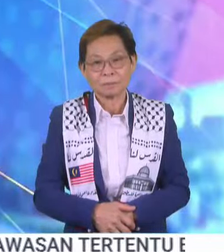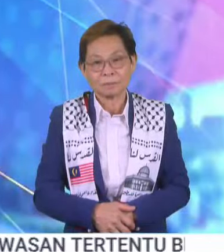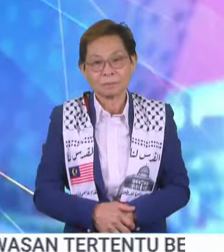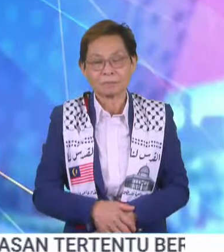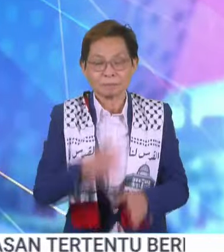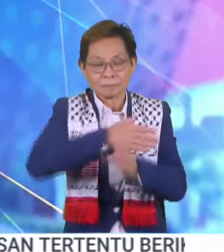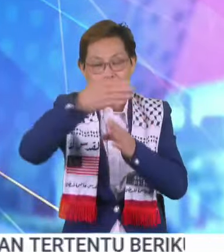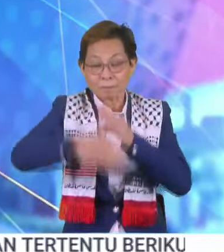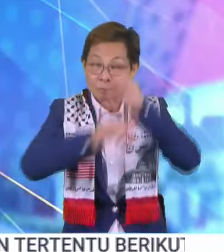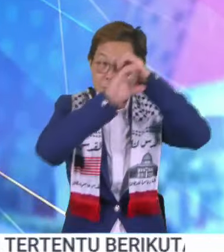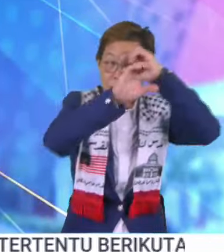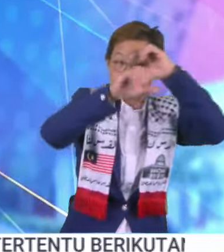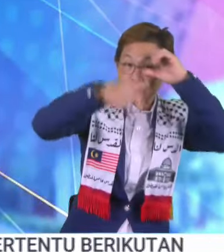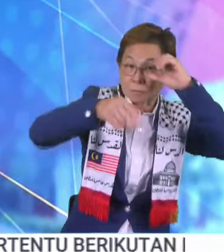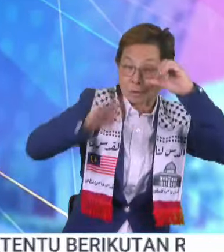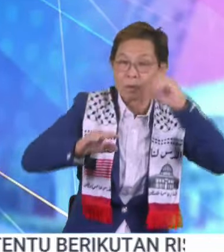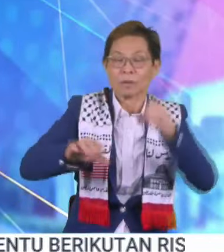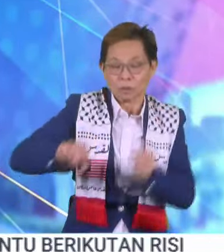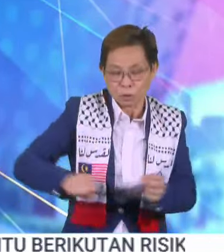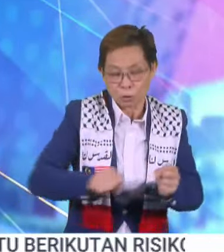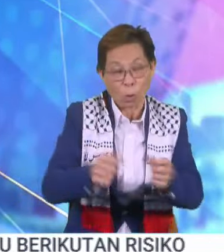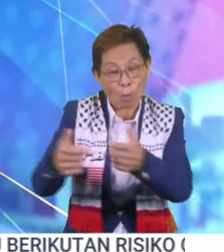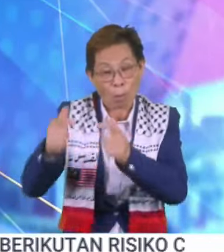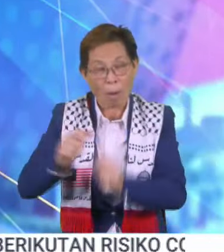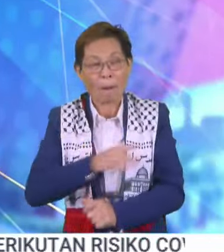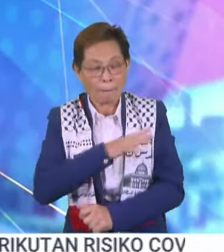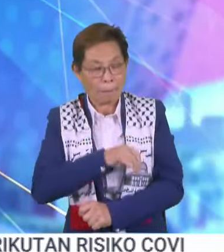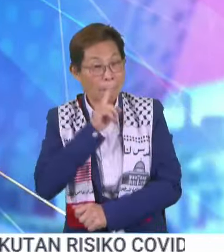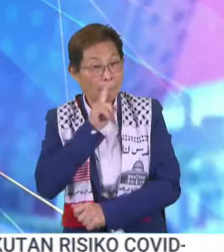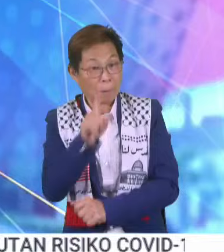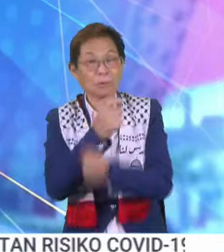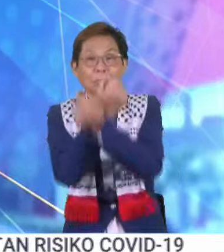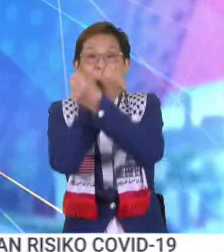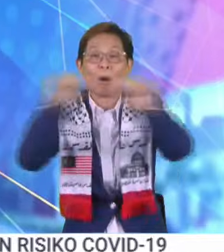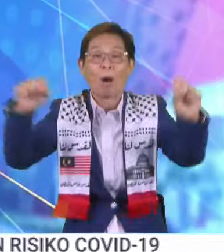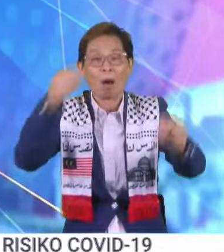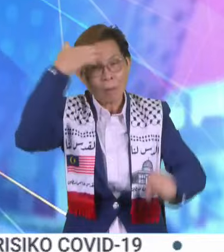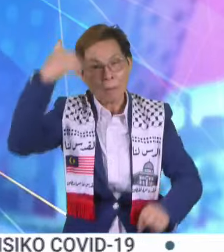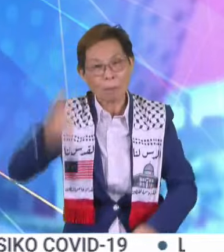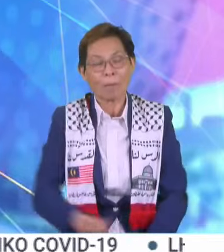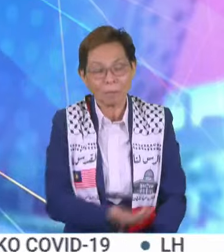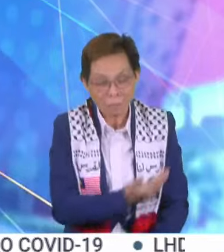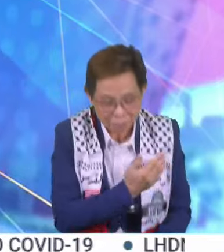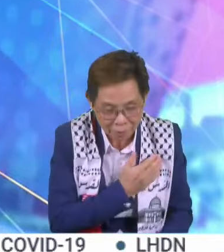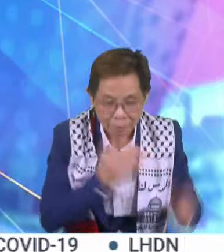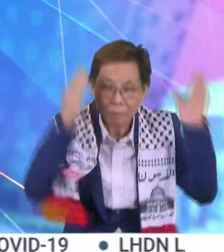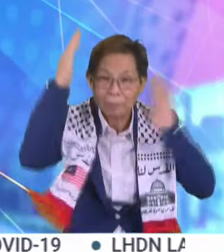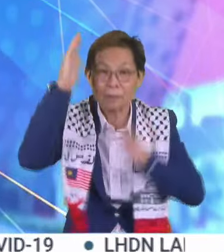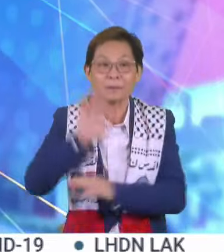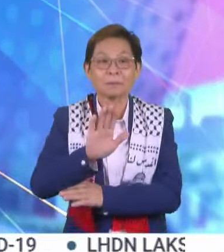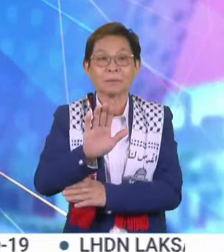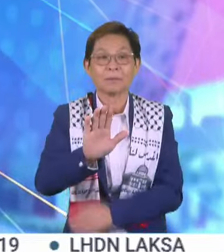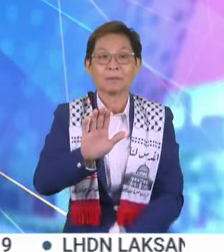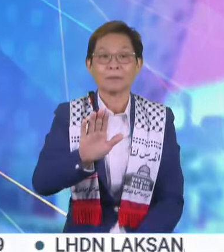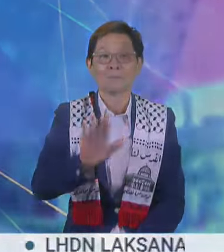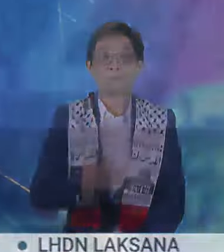Baik saudara, sekian Kanta 744 dari Sungai Kesegara Palestin Pasti Merdeka. Assalamualaikum, salam Malaysia Madani.